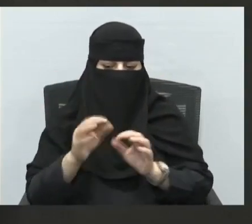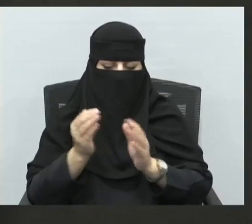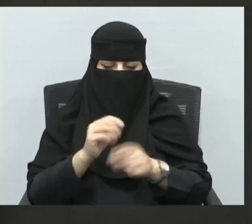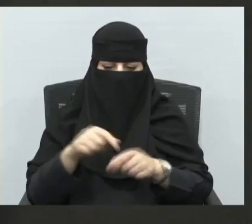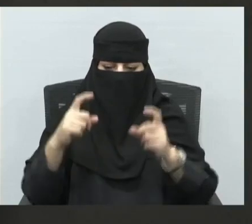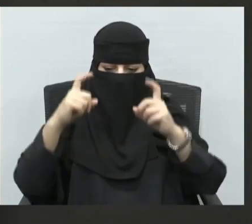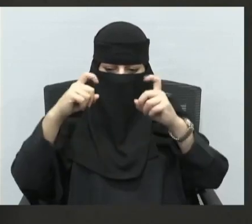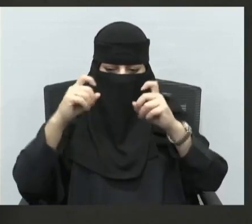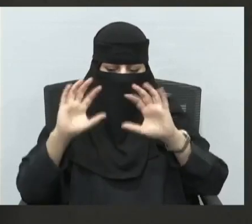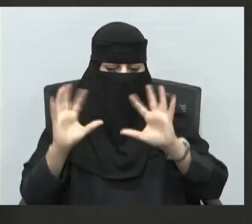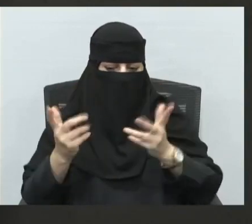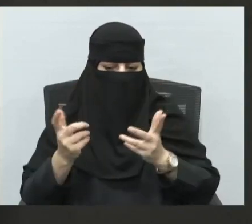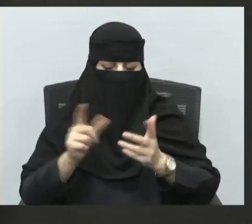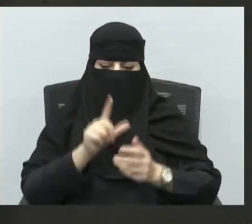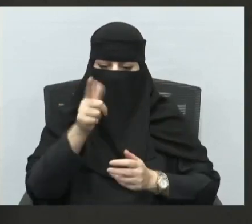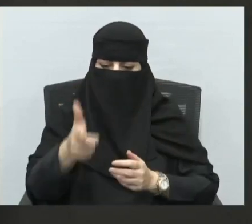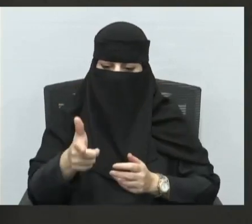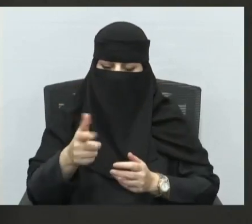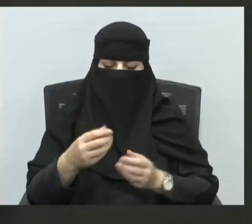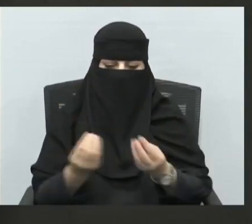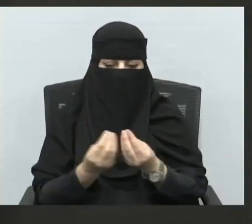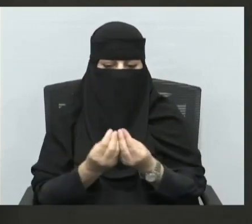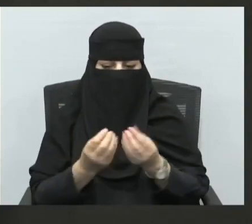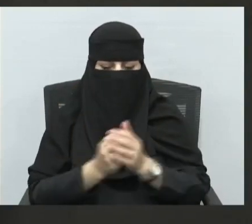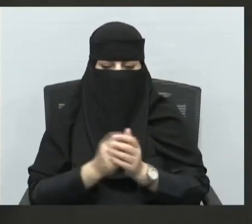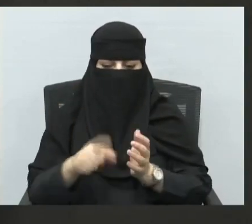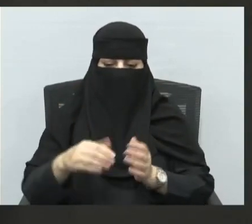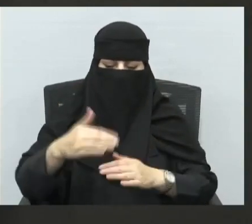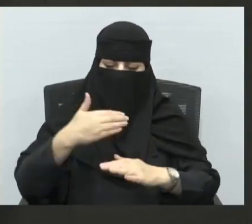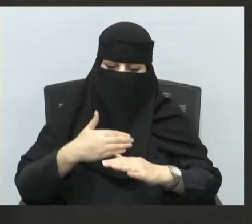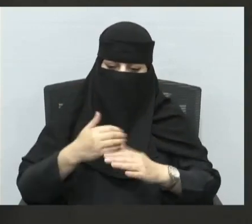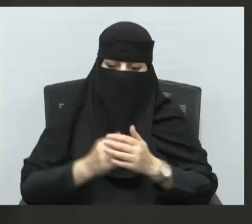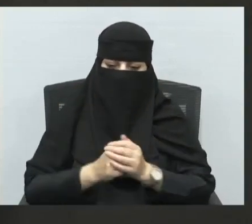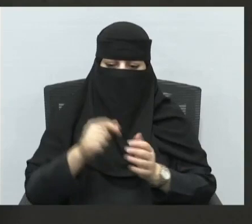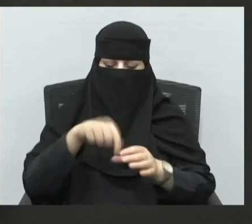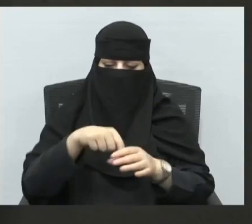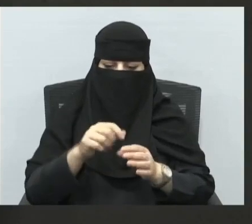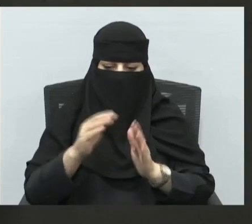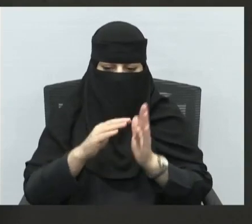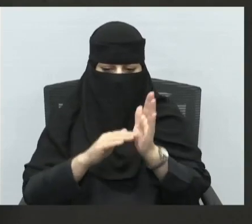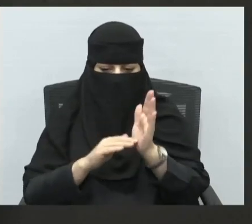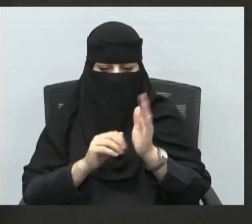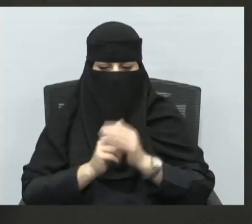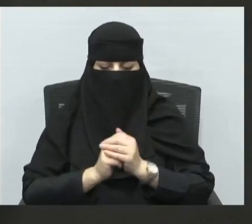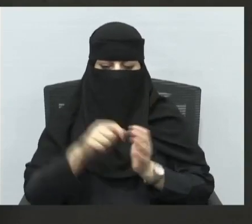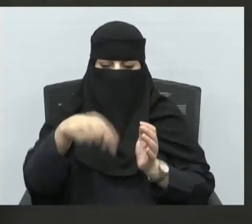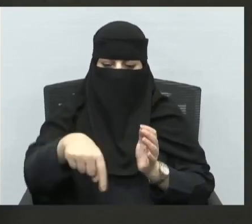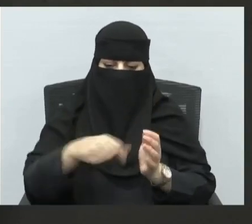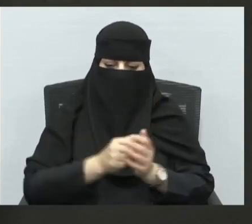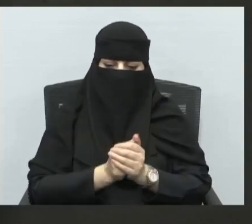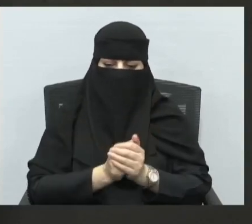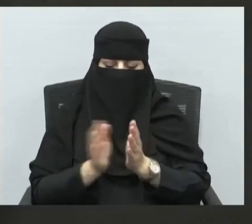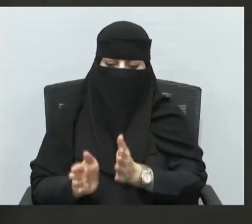الصور مثل ما تحدثت انا وانتم قبل قليل عن ما حدث فيها اذا يا اصدقائ الان سوف